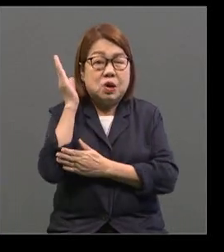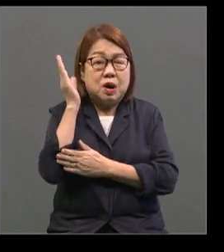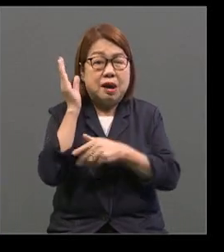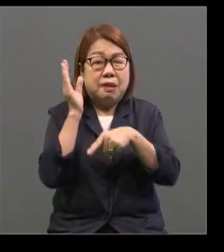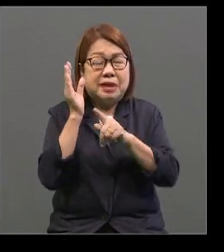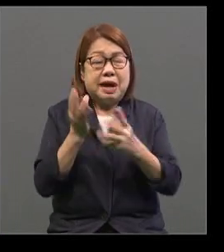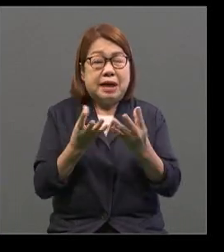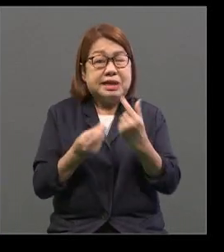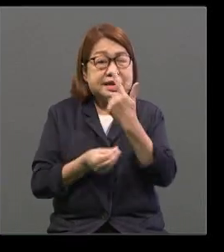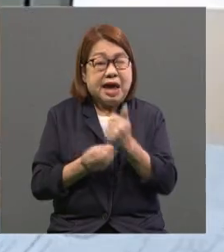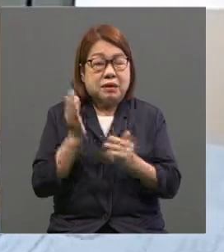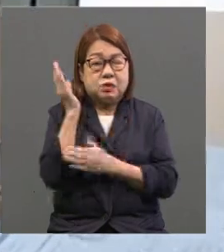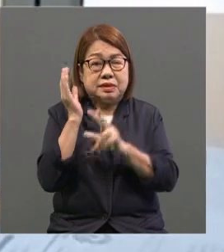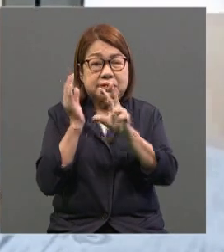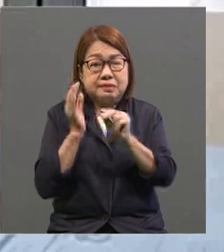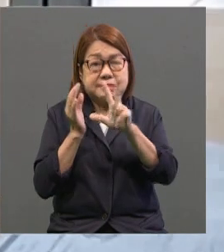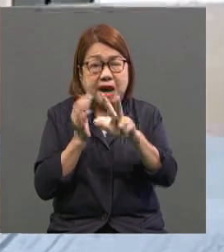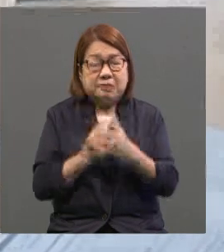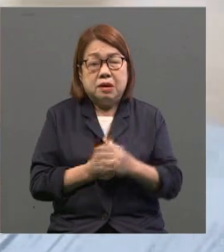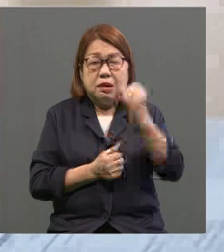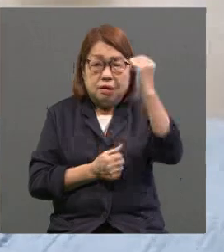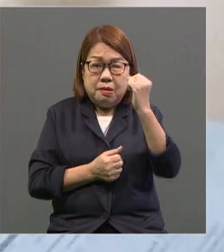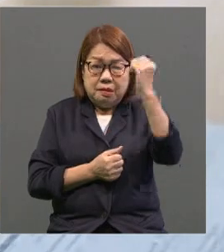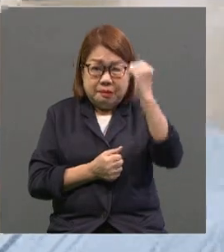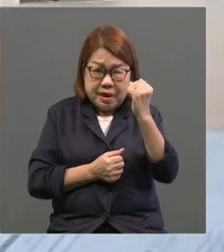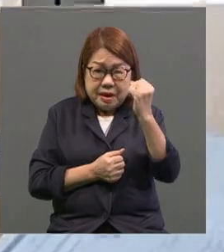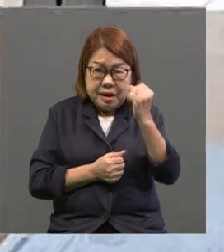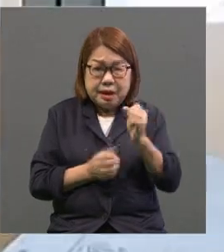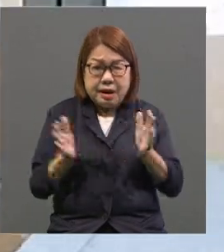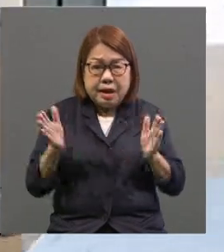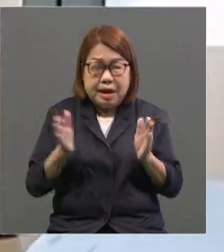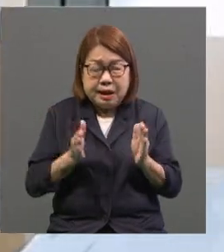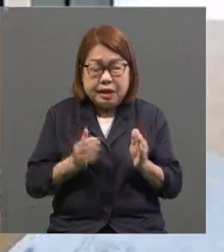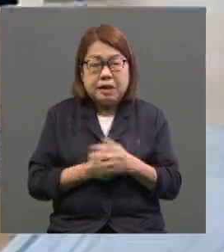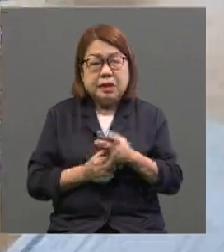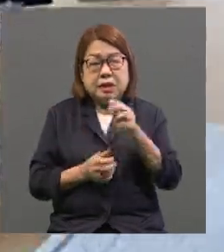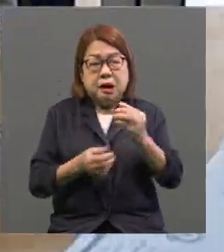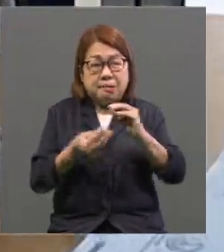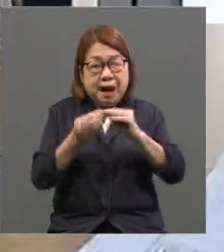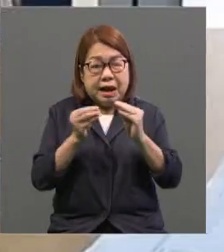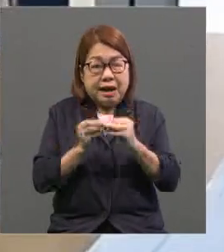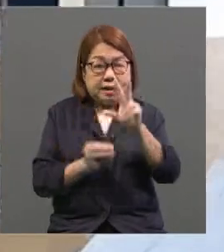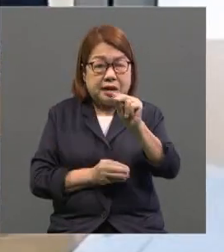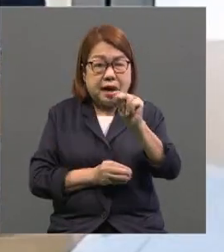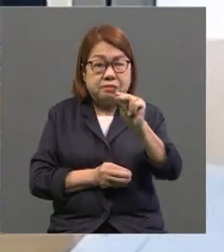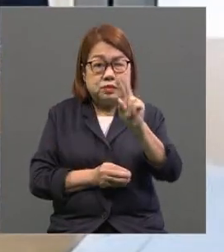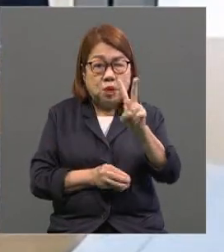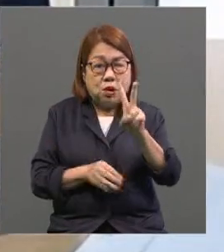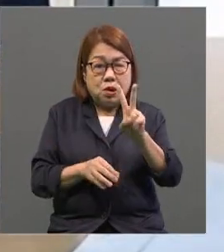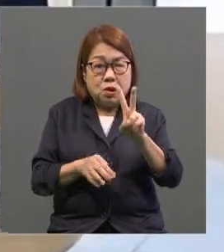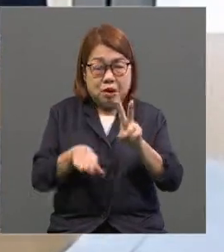ดินแดงนะคุณผู้ชมรถประจำทางมินิบัสสาย 12วิ่งอยู่ด้านหลังแล้วขับแซงขึ้นมาข้างหน้า